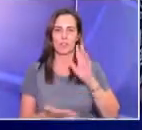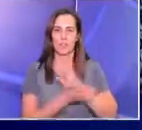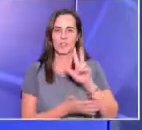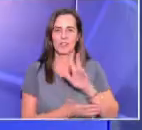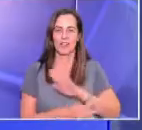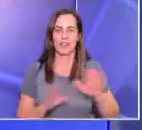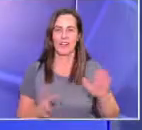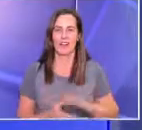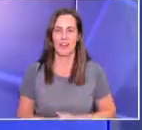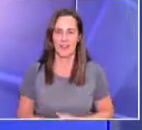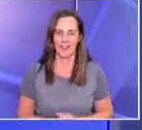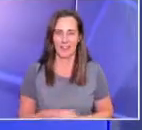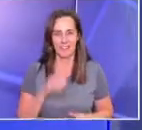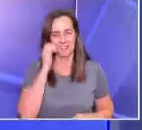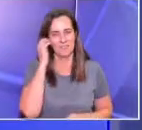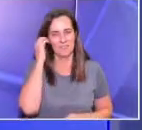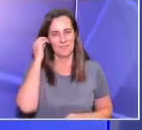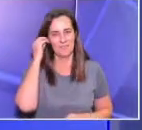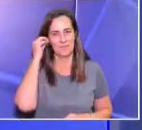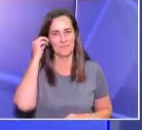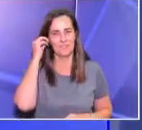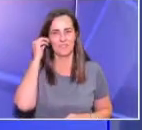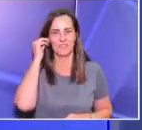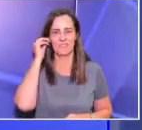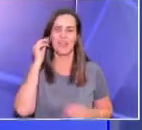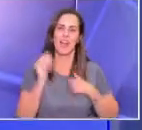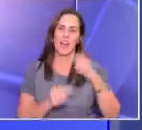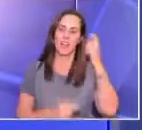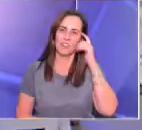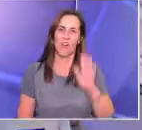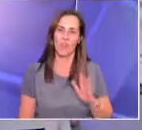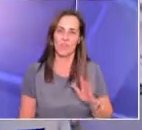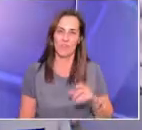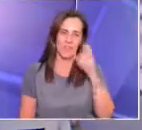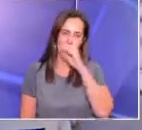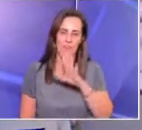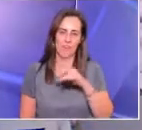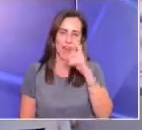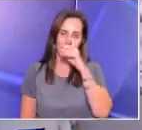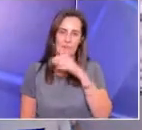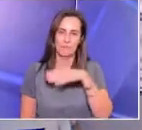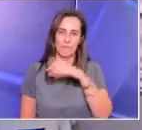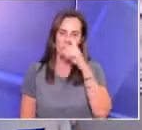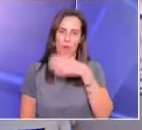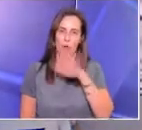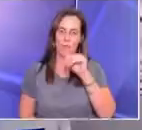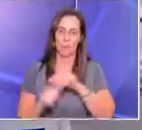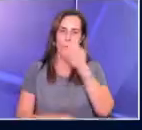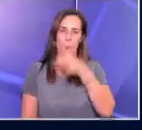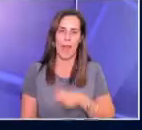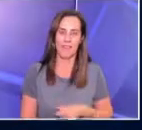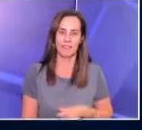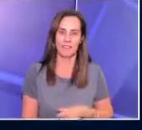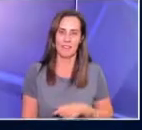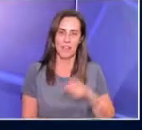רק לאור. בבקשה, רשימה תאיב, תשמע, אני חושב שרון... שרך אגב, יפו, ערביי יפו, רוב מוחץ לרון חולדאי. נכון,